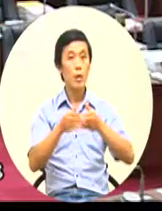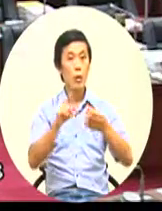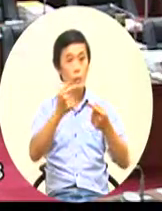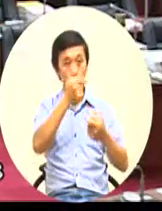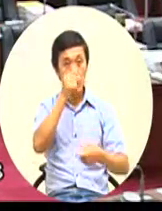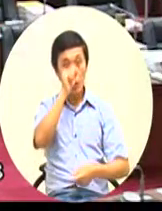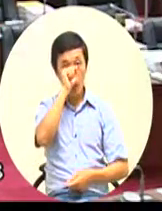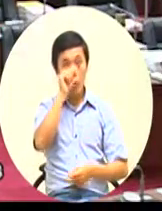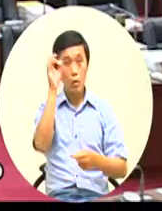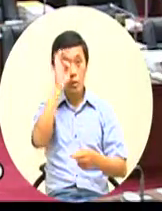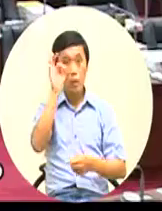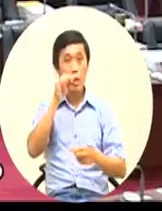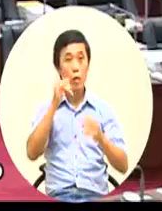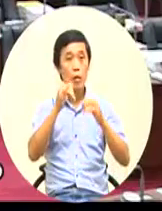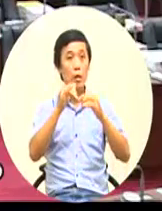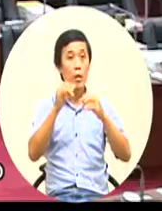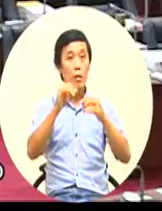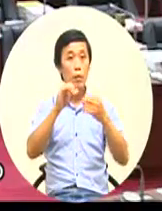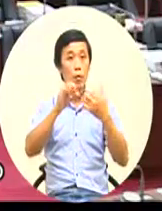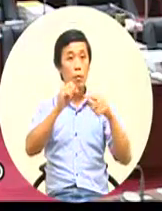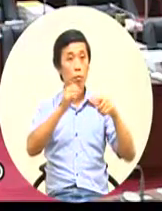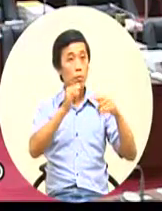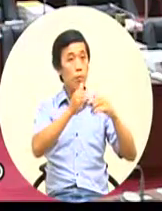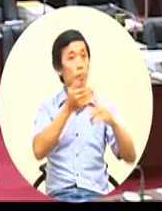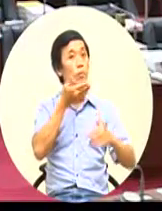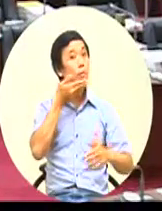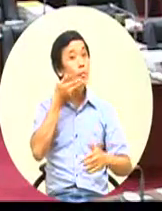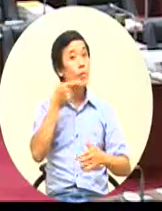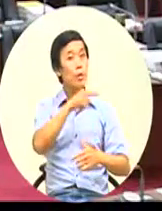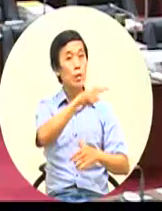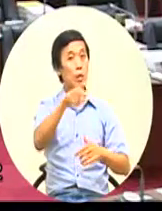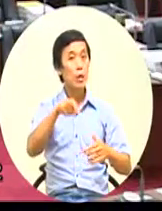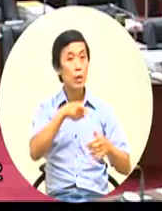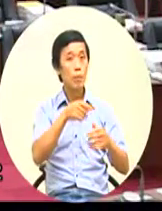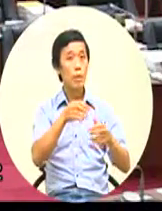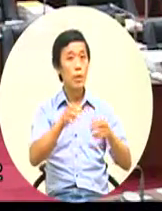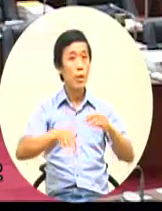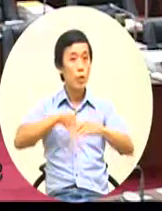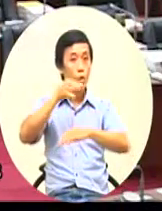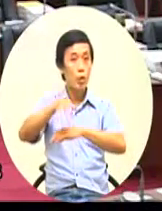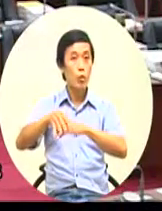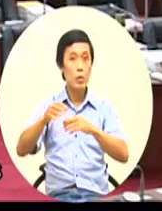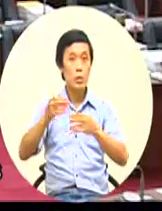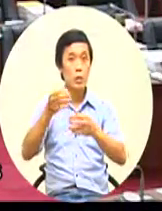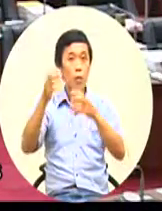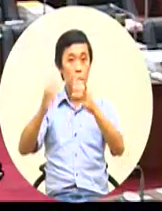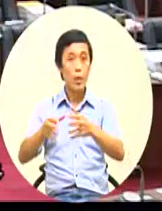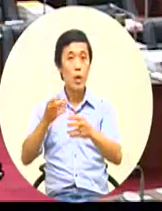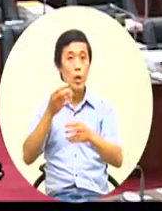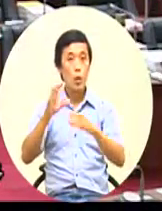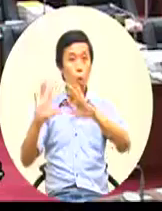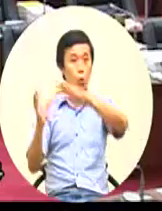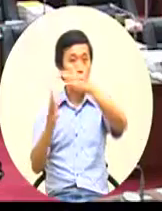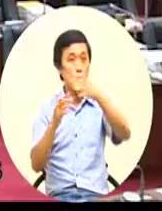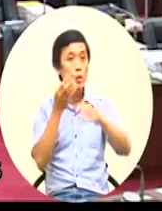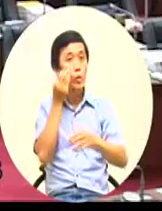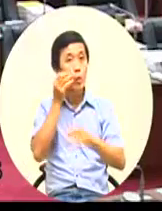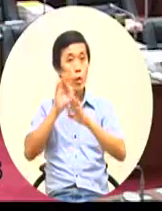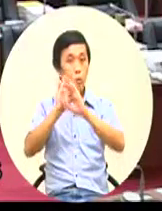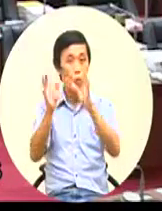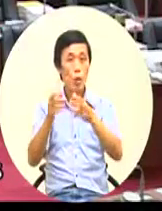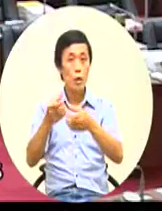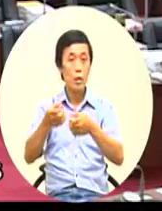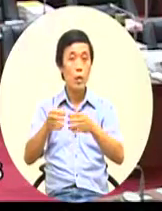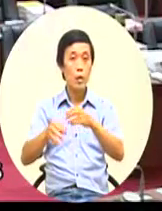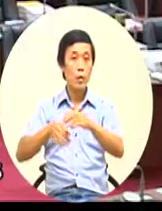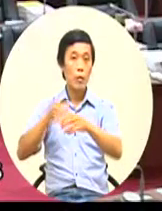民间的资金做 BOT， 做观光国际级观光旅馆的开发，那才让左营这边可以繁